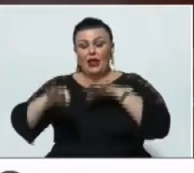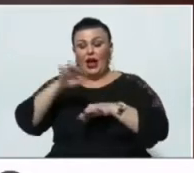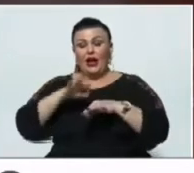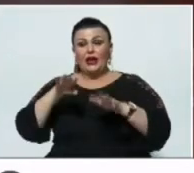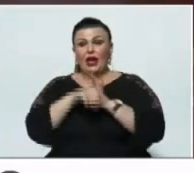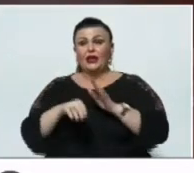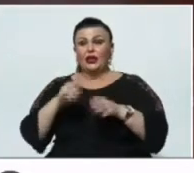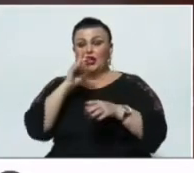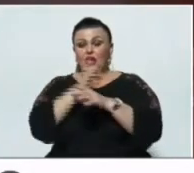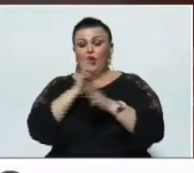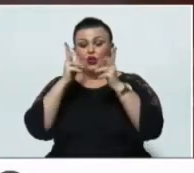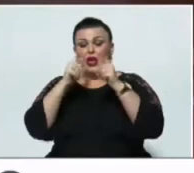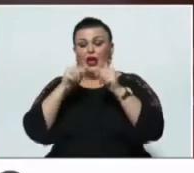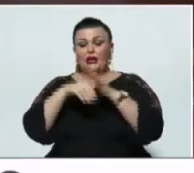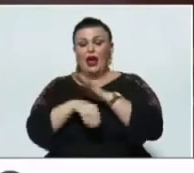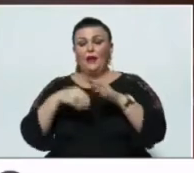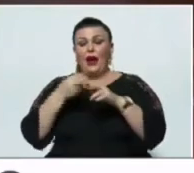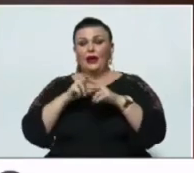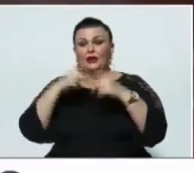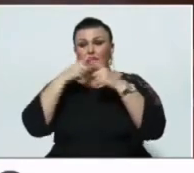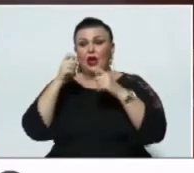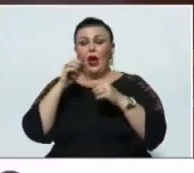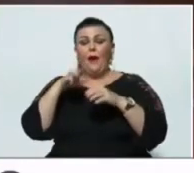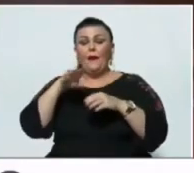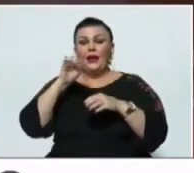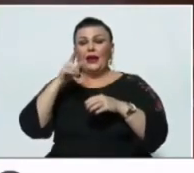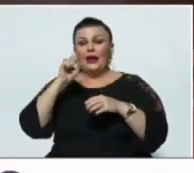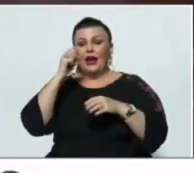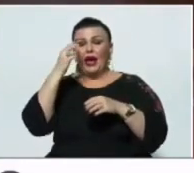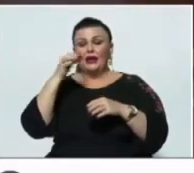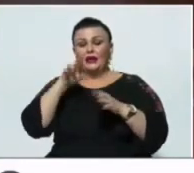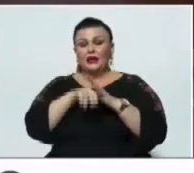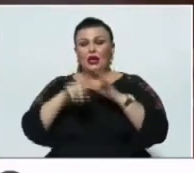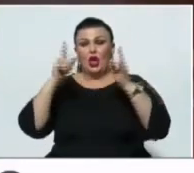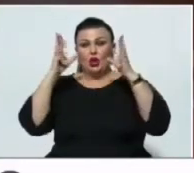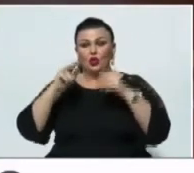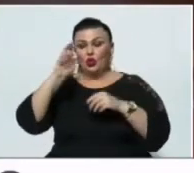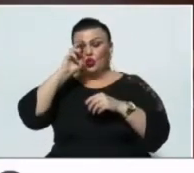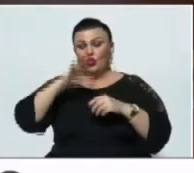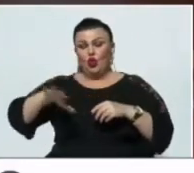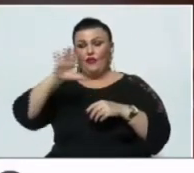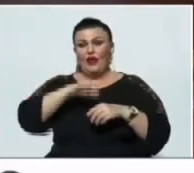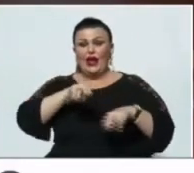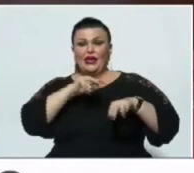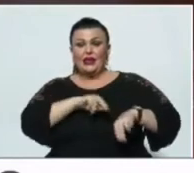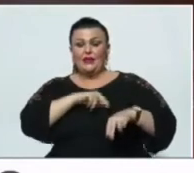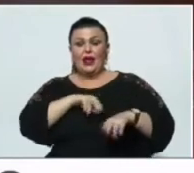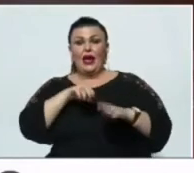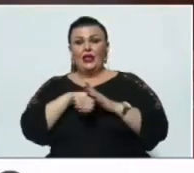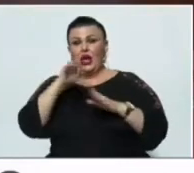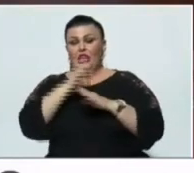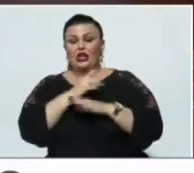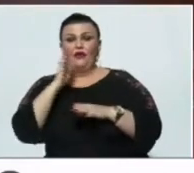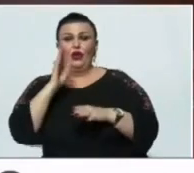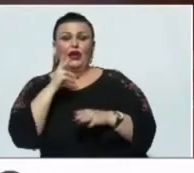yekun hesabatını sizə təqdim edirik. Miqrasiya Könüllüsü İctimai Birliyi Dövlət Miqrasiya Xidmətinin təşəbbüsü ilə ilk dəfə